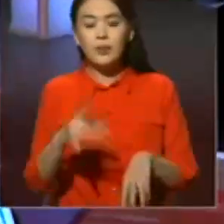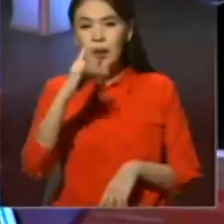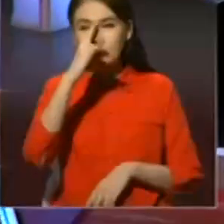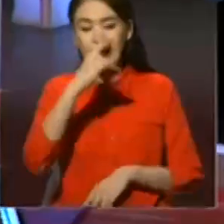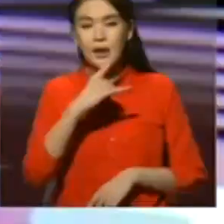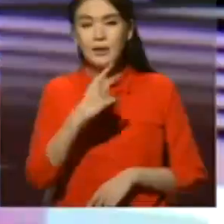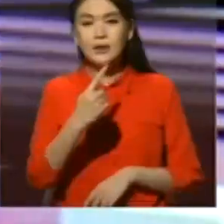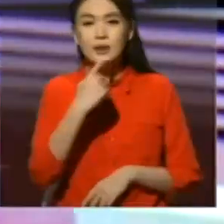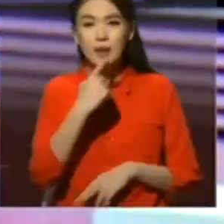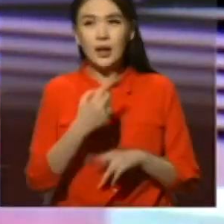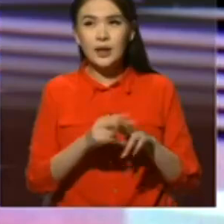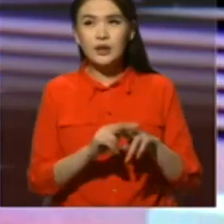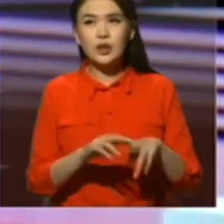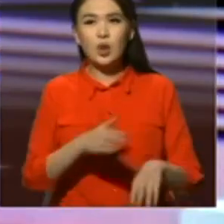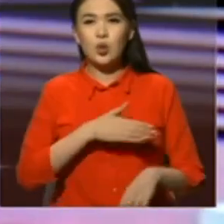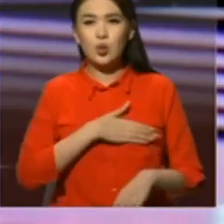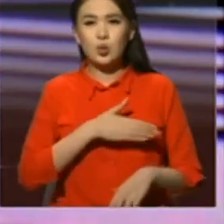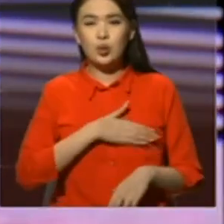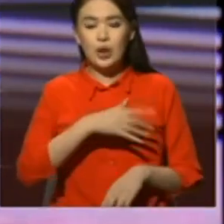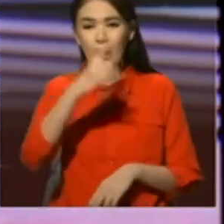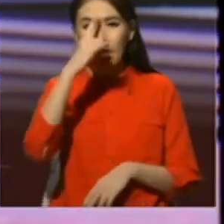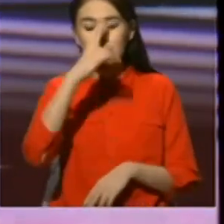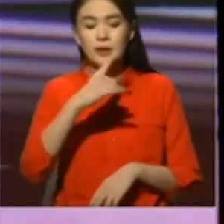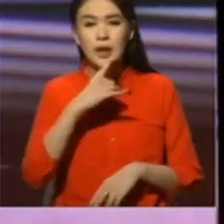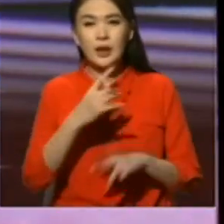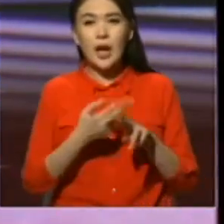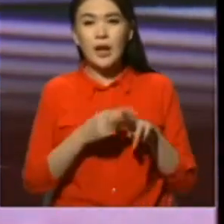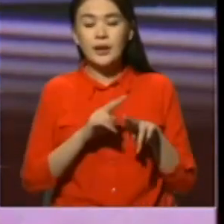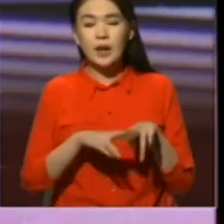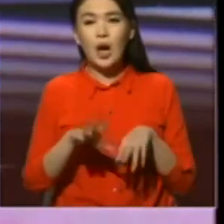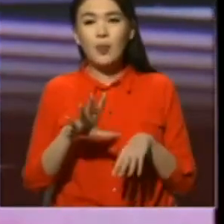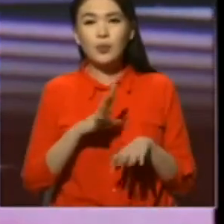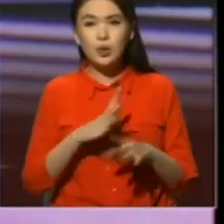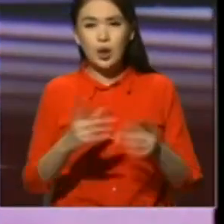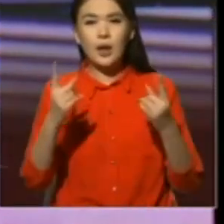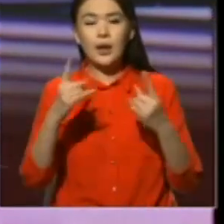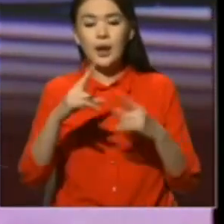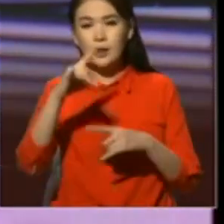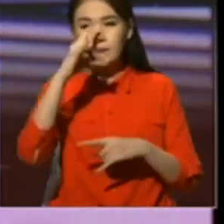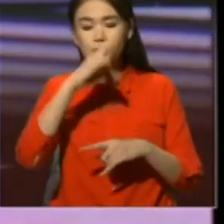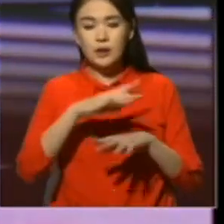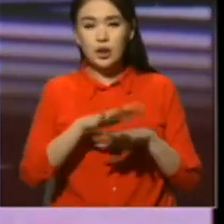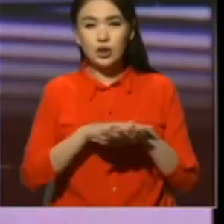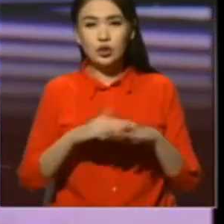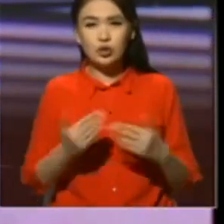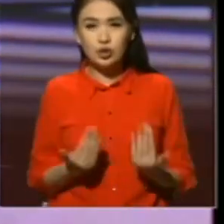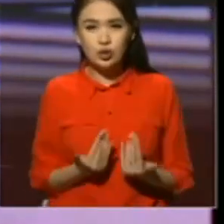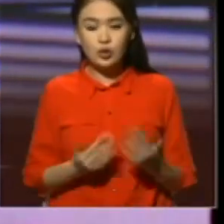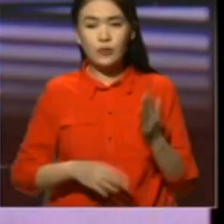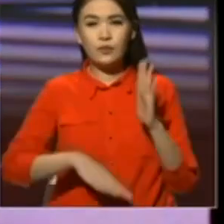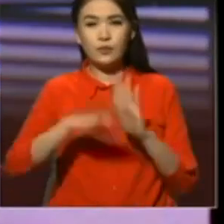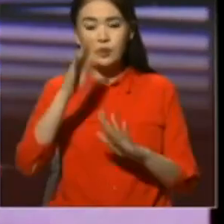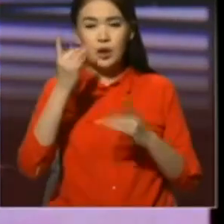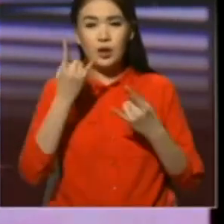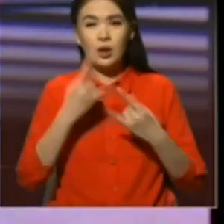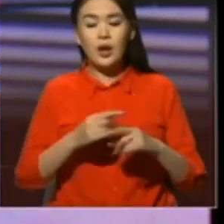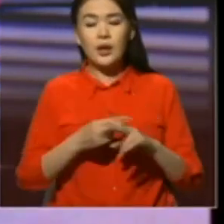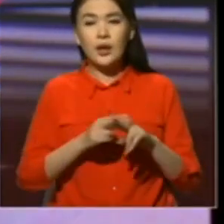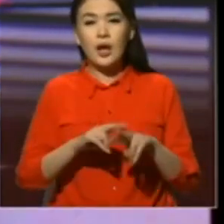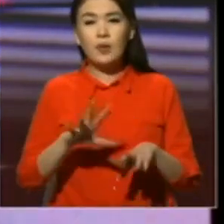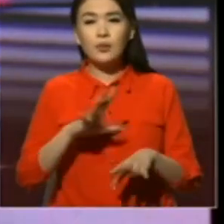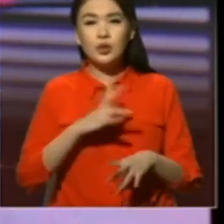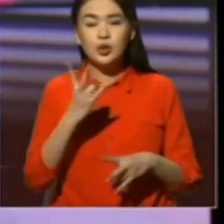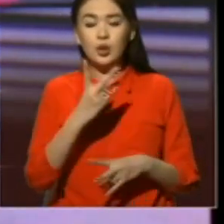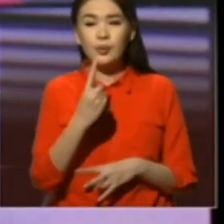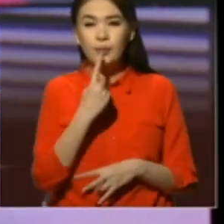тілі ол қазақтың жаны. Мынау қасиетті қазақ жерінде туылғаннан кейін мен ойлаймын барлықтарымыздың ана тіліміз қазақ тілі болу